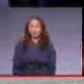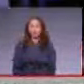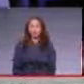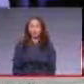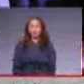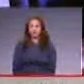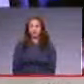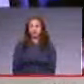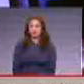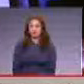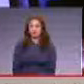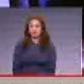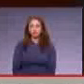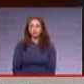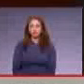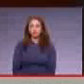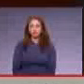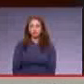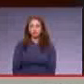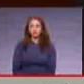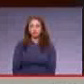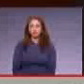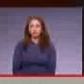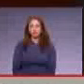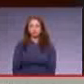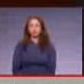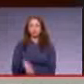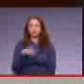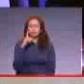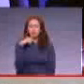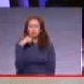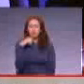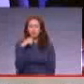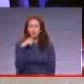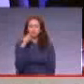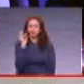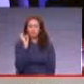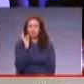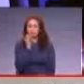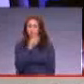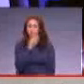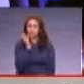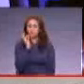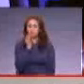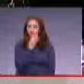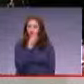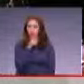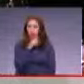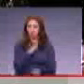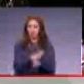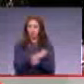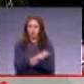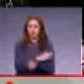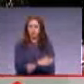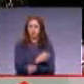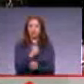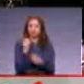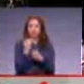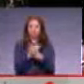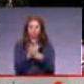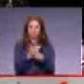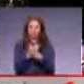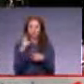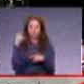كلها. الحقيقة يعني بحس انك انت تعبتي. انا في مشوار يعني